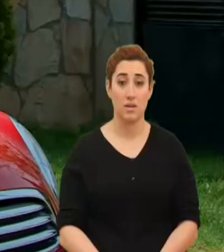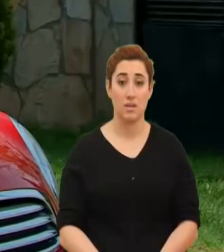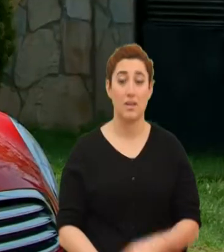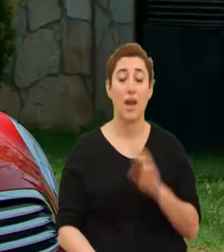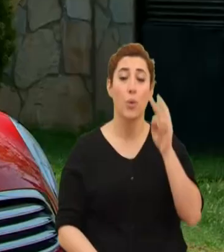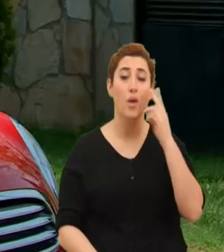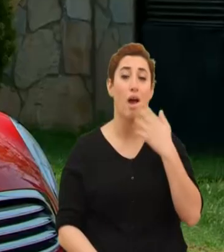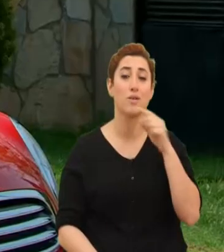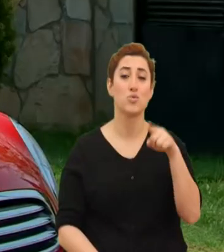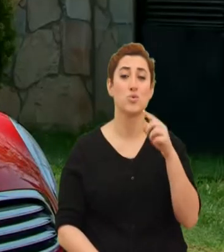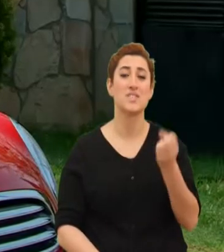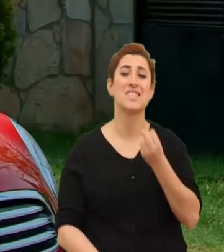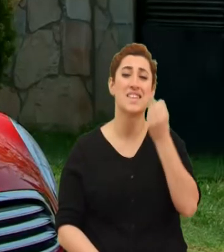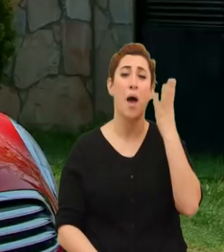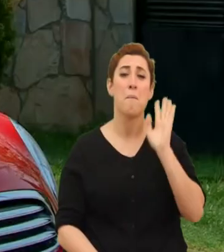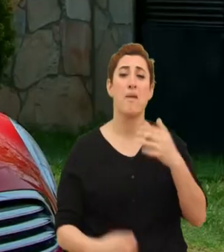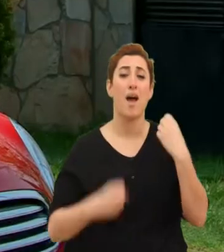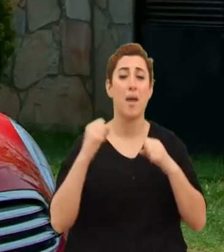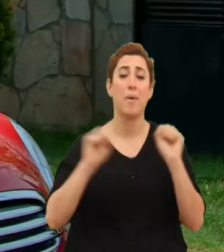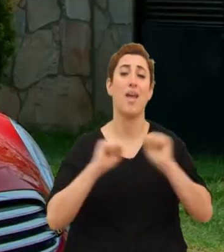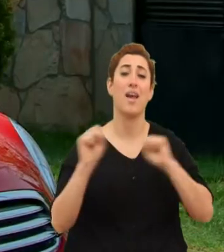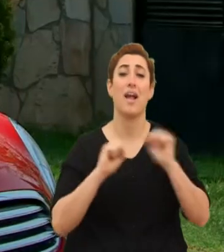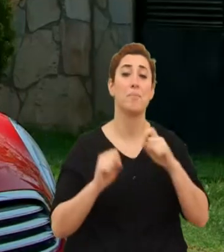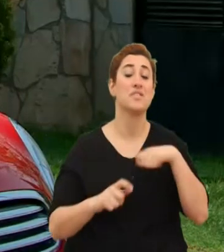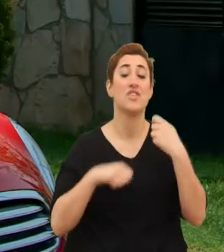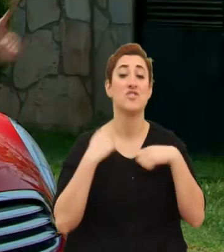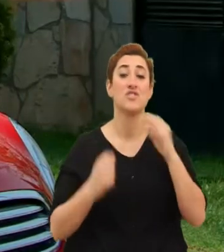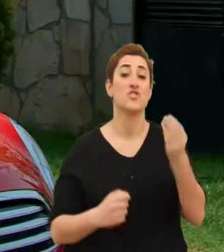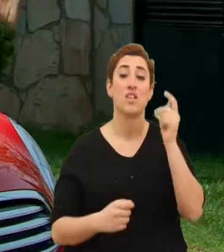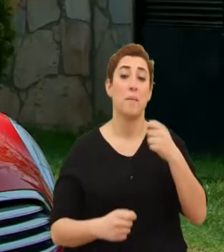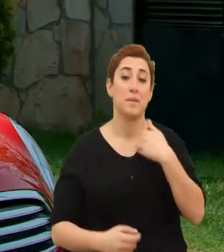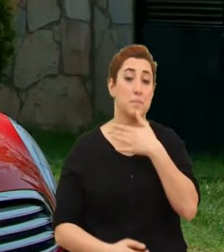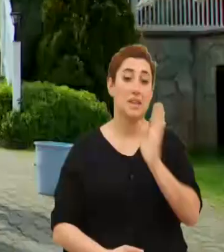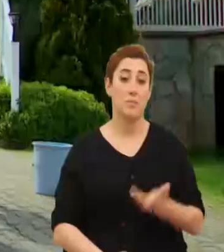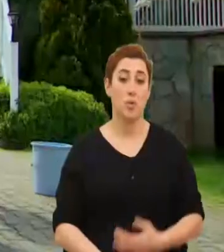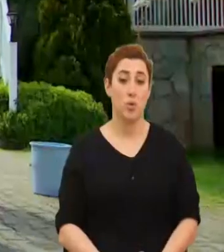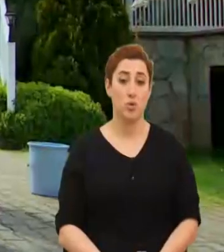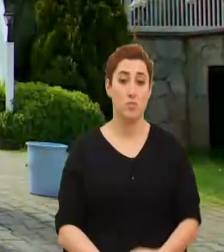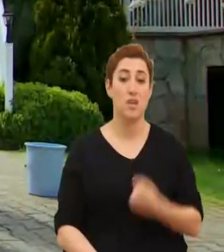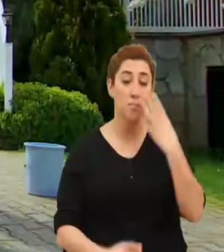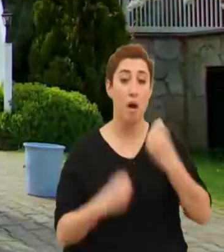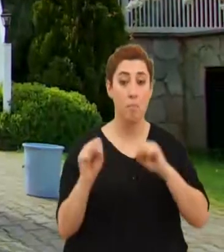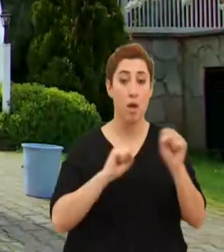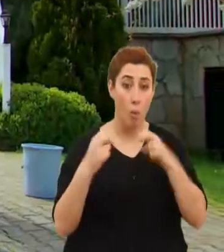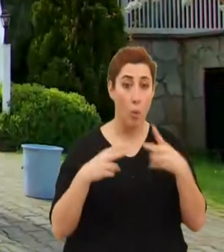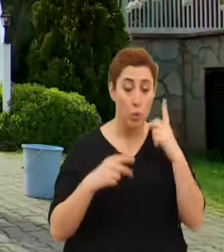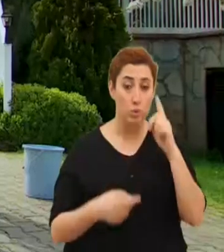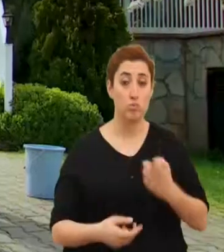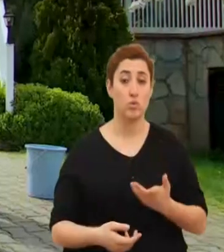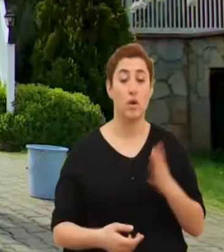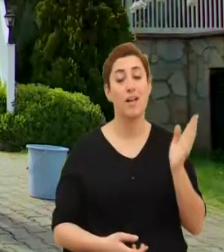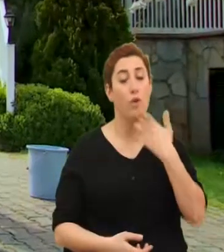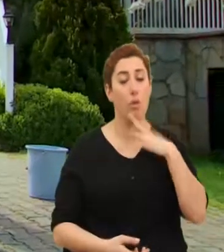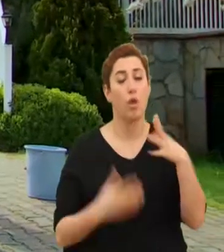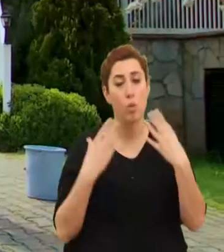Yani Rüyam Hanım, şu sabah sabah arabayı yıkatmayı nereden icat etti bilmiyorum ya. Sabah sabah arabam mı yıkanır?